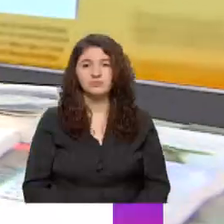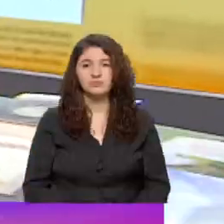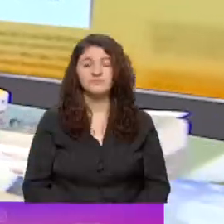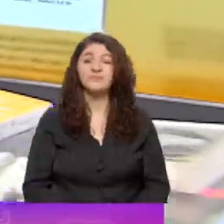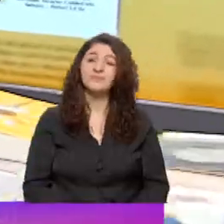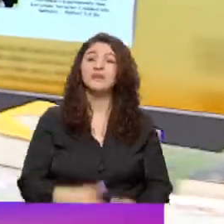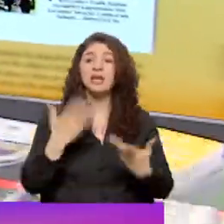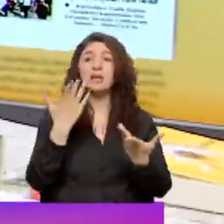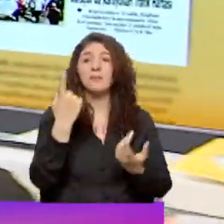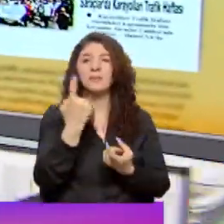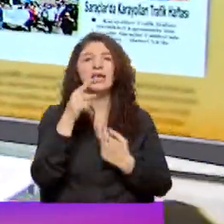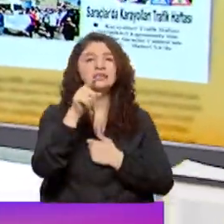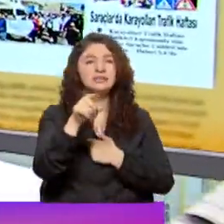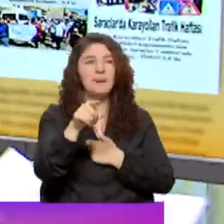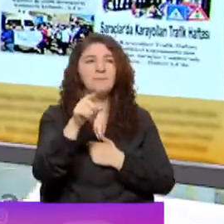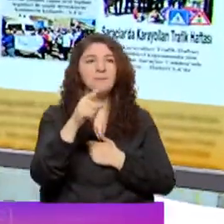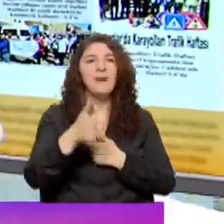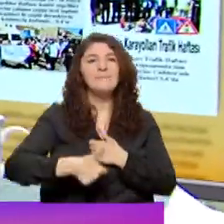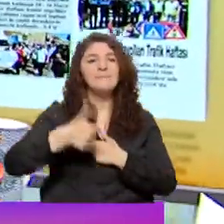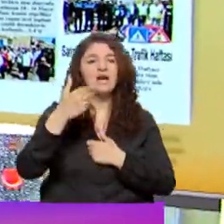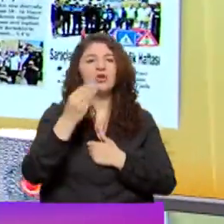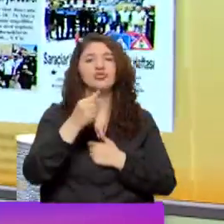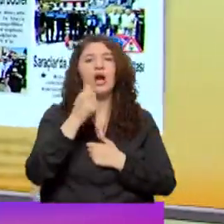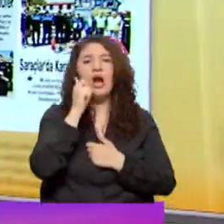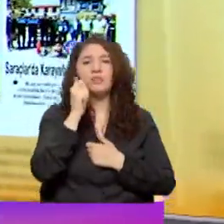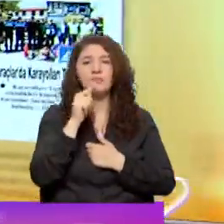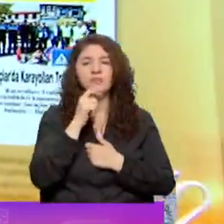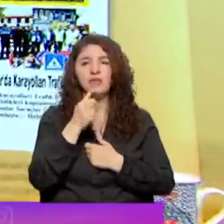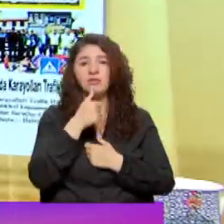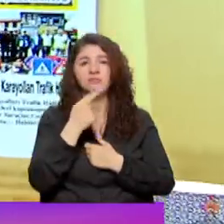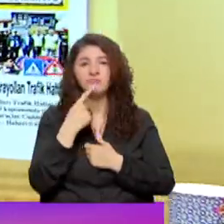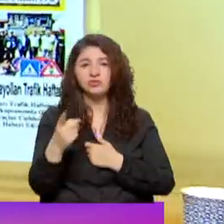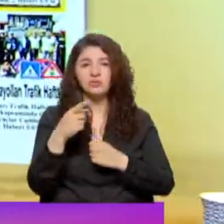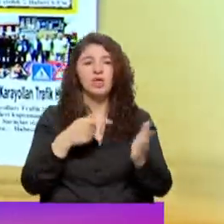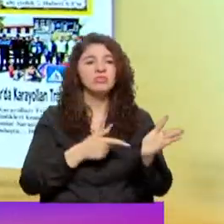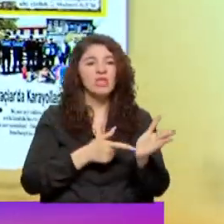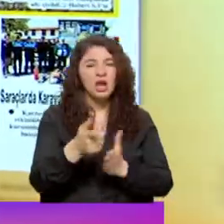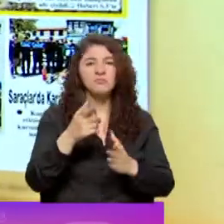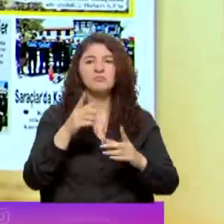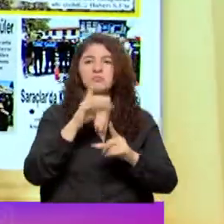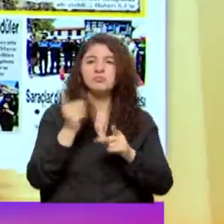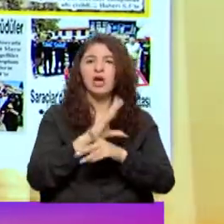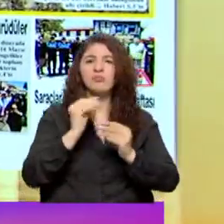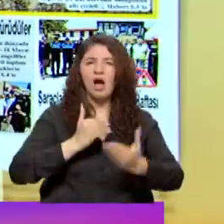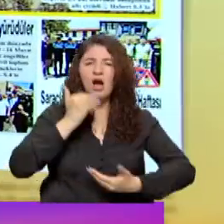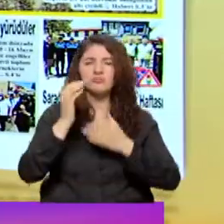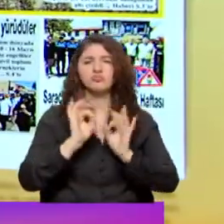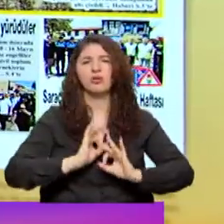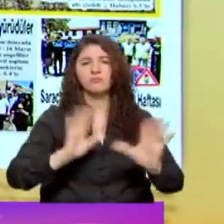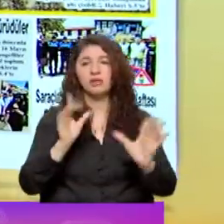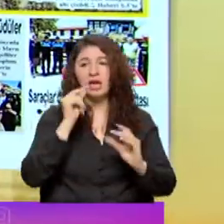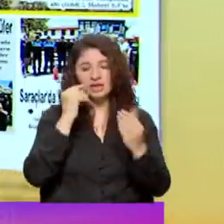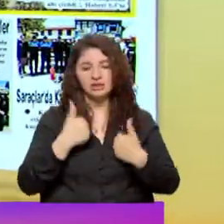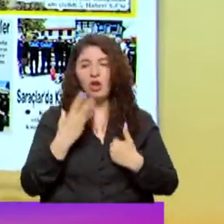ya hani bir keresinde sizlere bakan olacak adam demiştim tarımı besici bu kadar iyi anlatıyordu ve